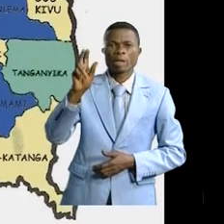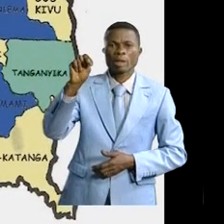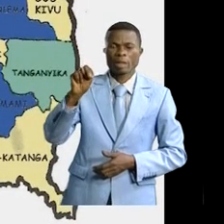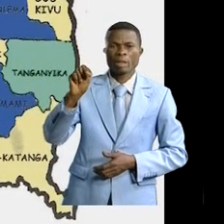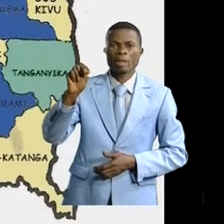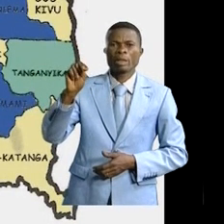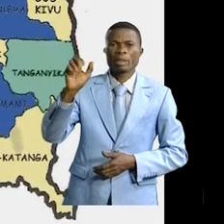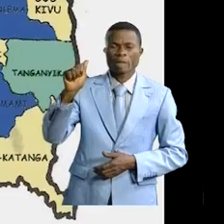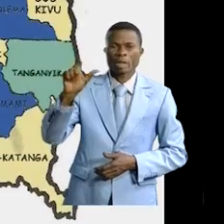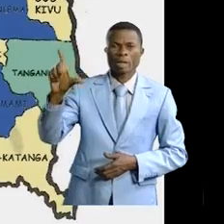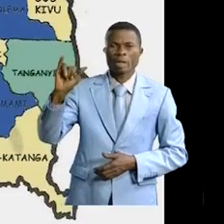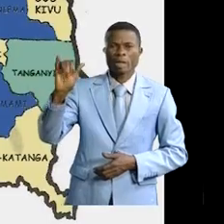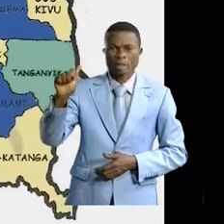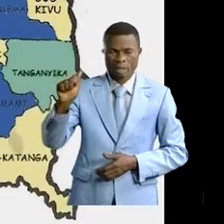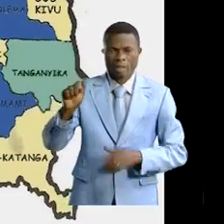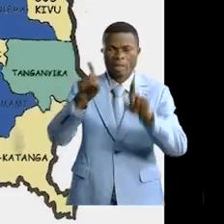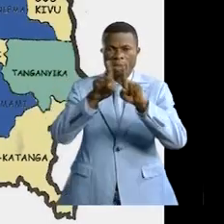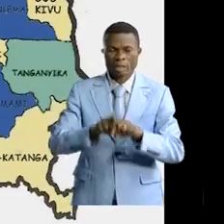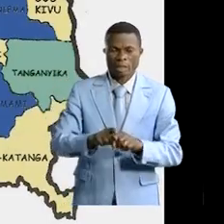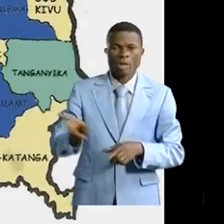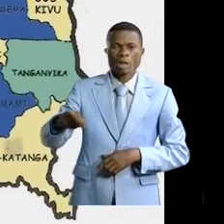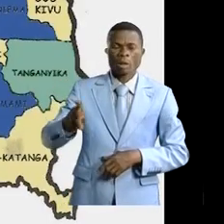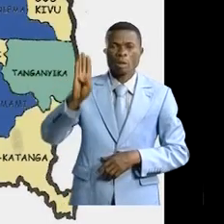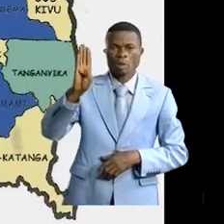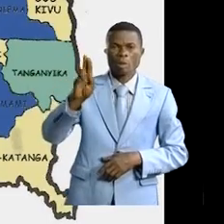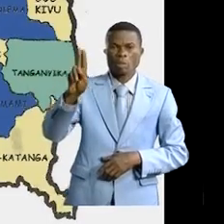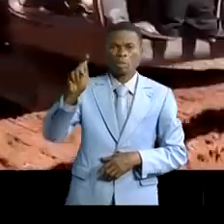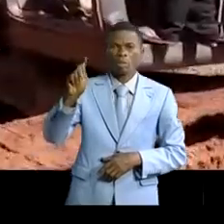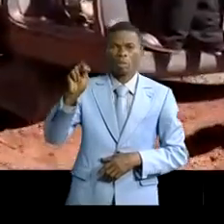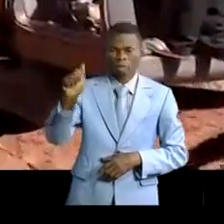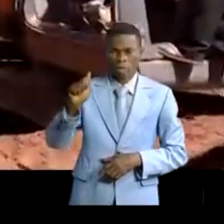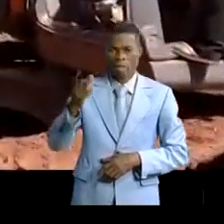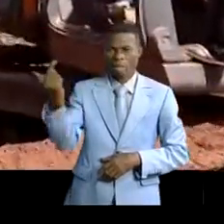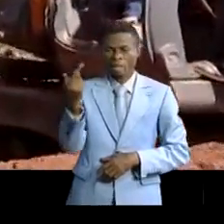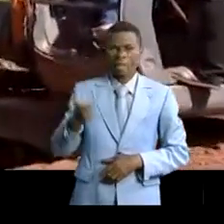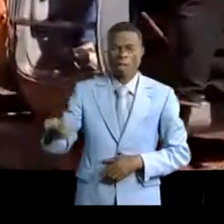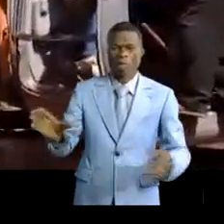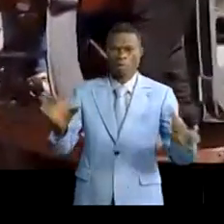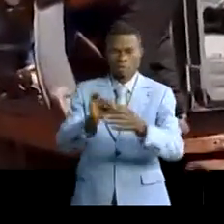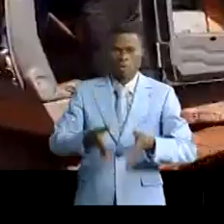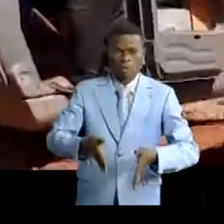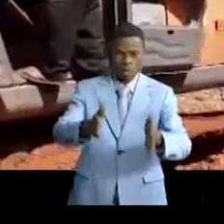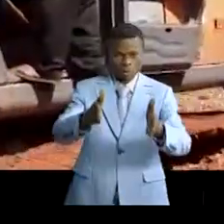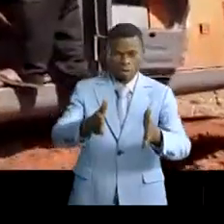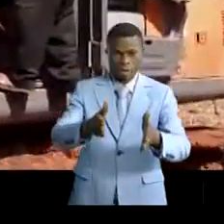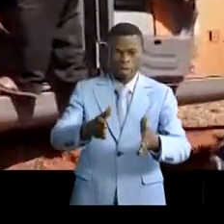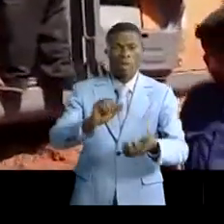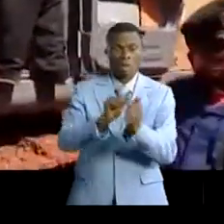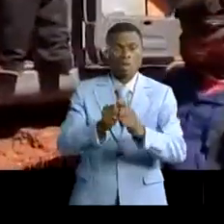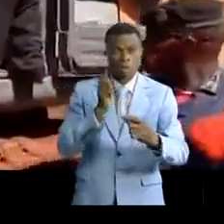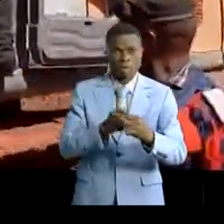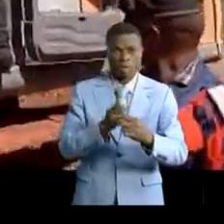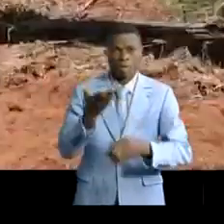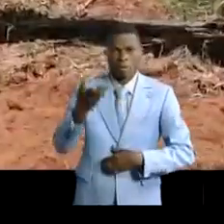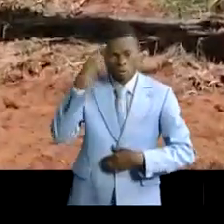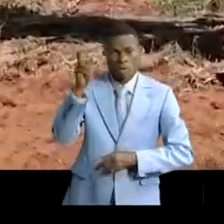province de la Tchopo, Bouta, lui, est dans la province de Bazuélé. Deux provinces reliées par la voie routière. C'est une véritable aubaine